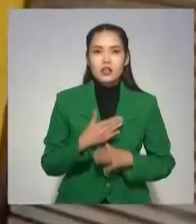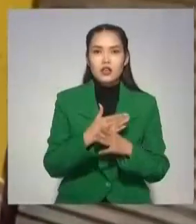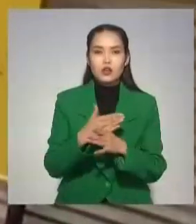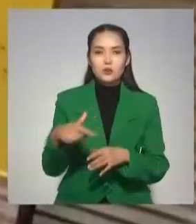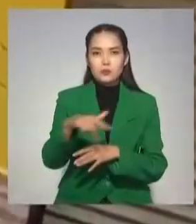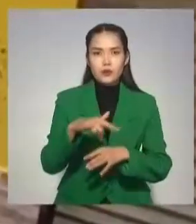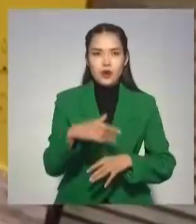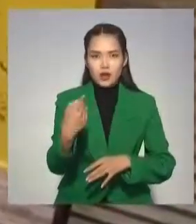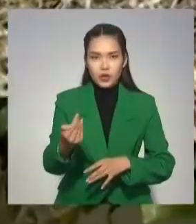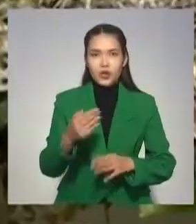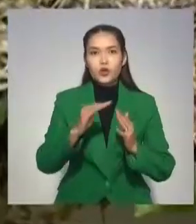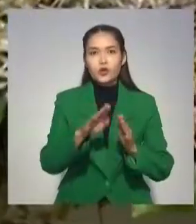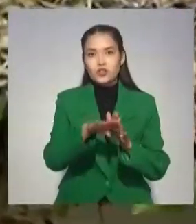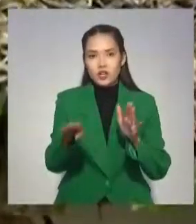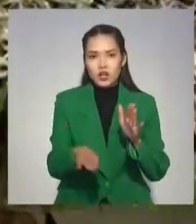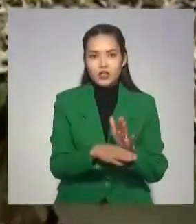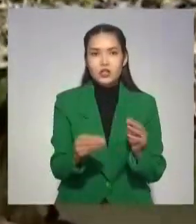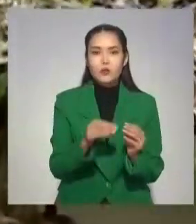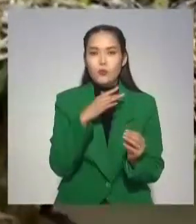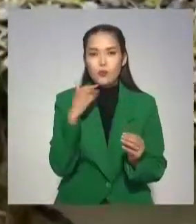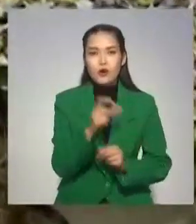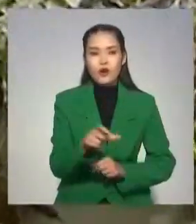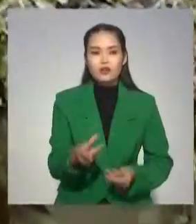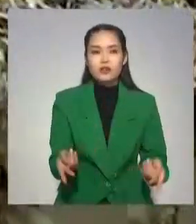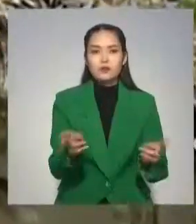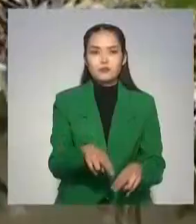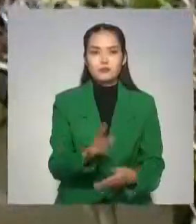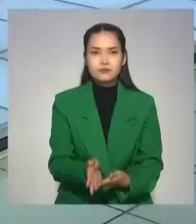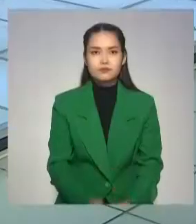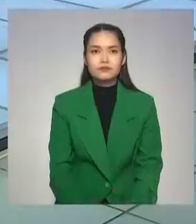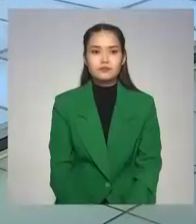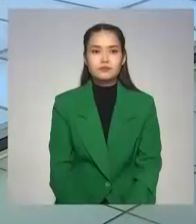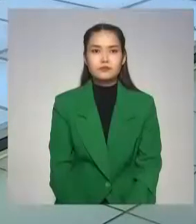жатыр. Үйінділердің астында тағы ондаған адам бар.